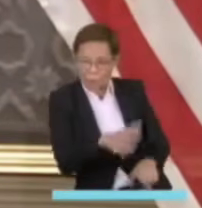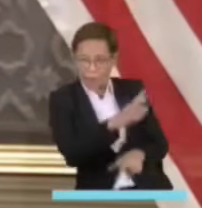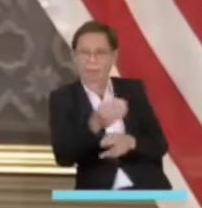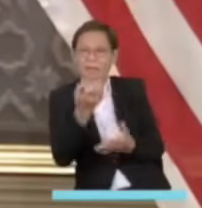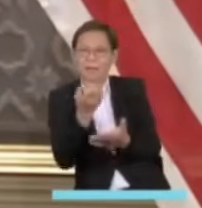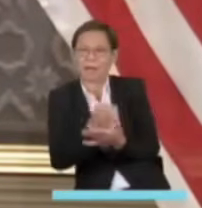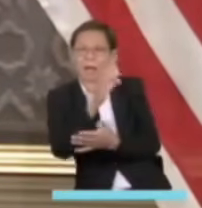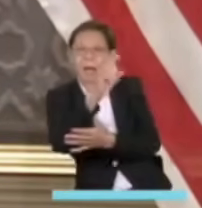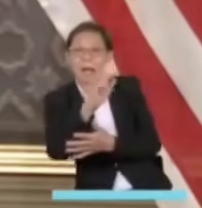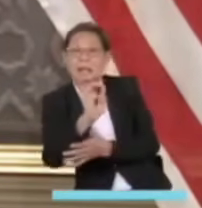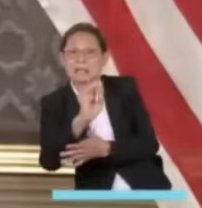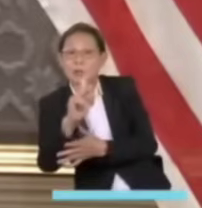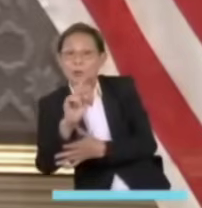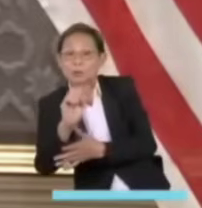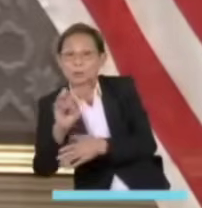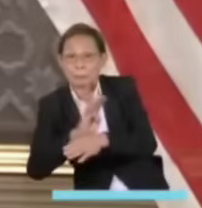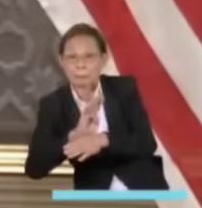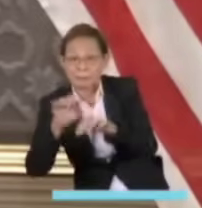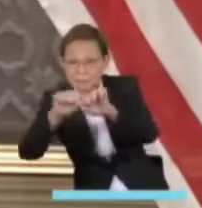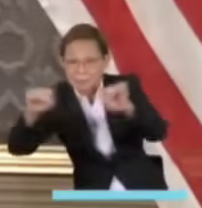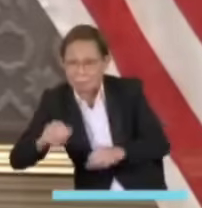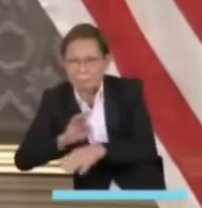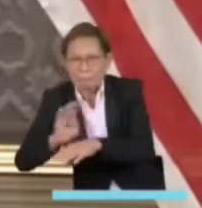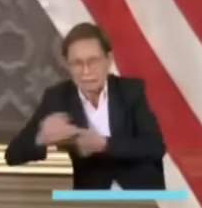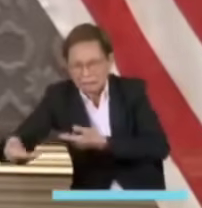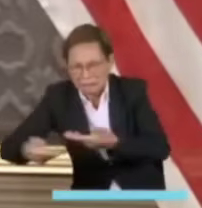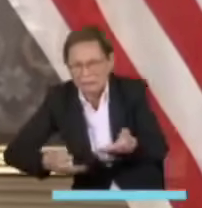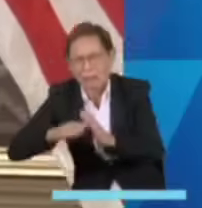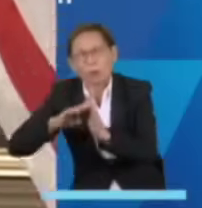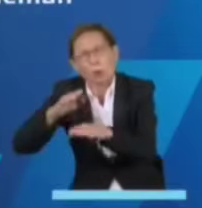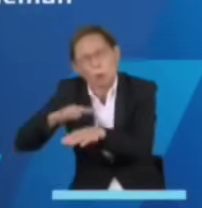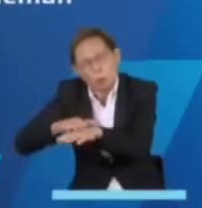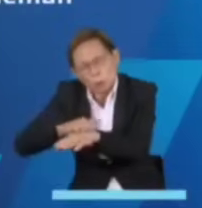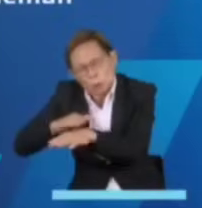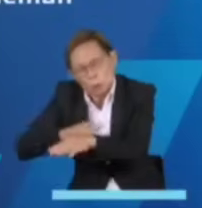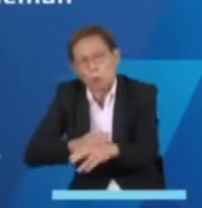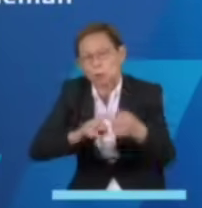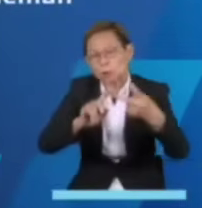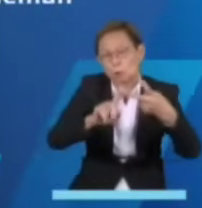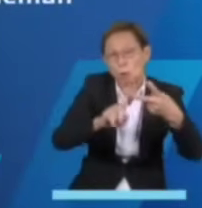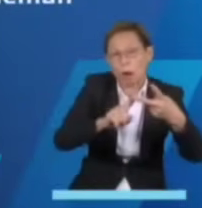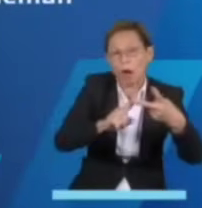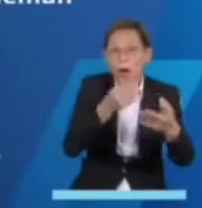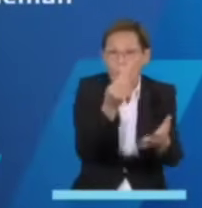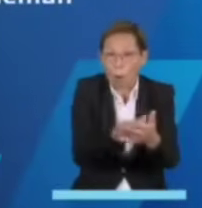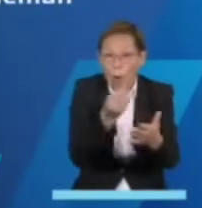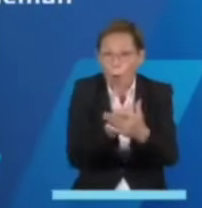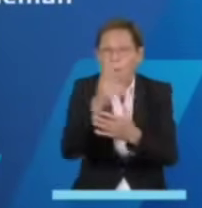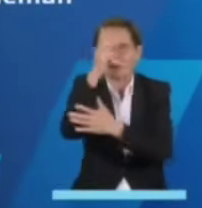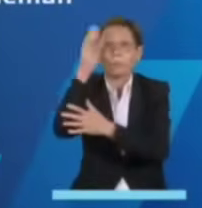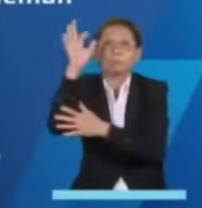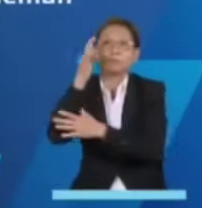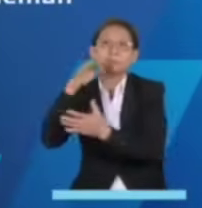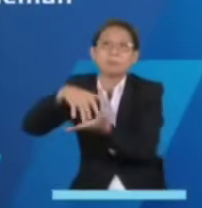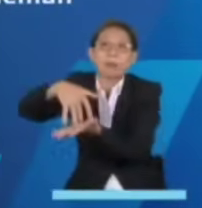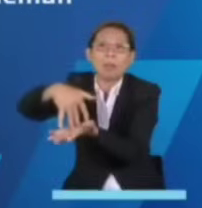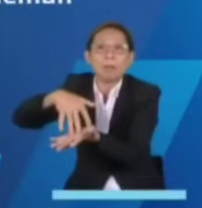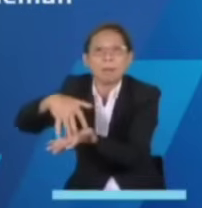dan ekosistem perniagaan yang hambar. Kedua, kedudukan keuangan kerajaan persekutuan yang